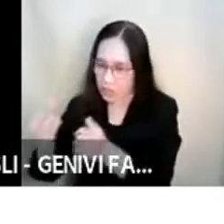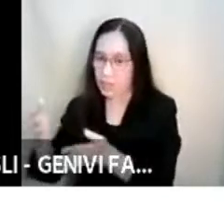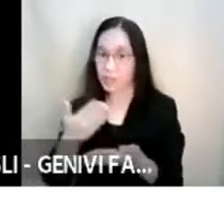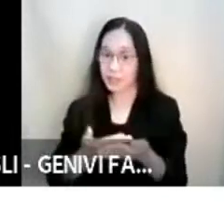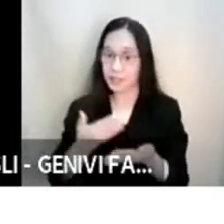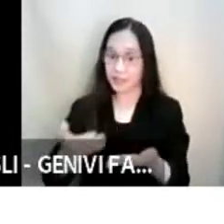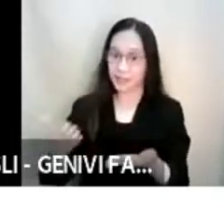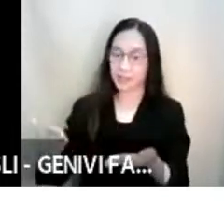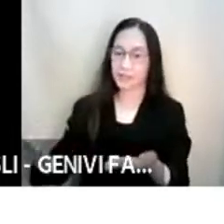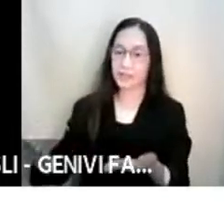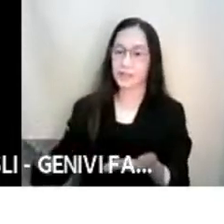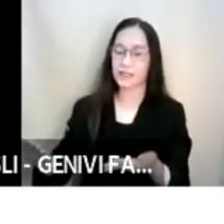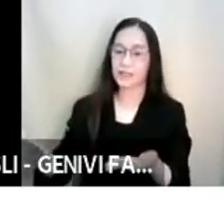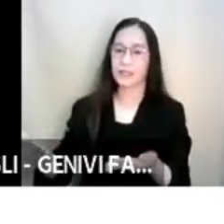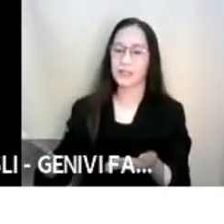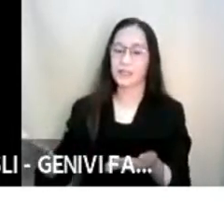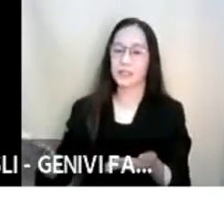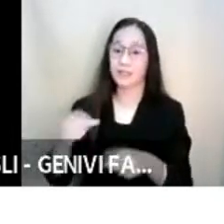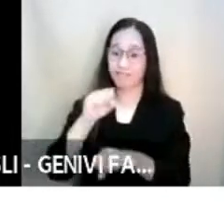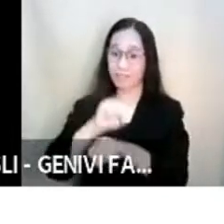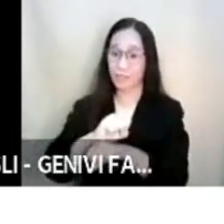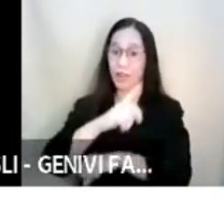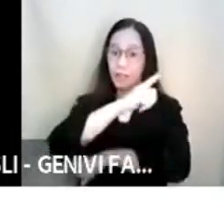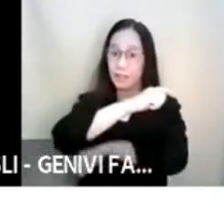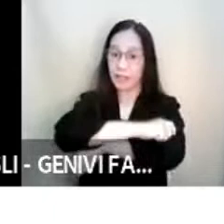sa kanyang work table, halimbawa?